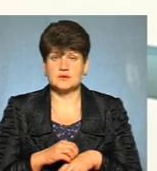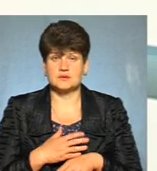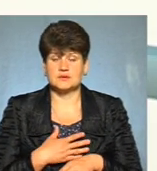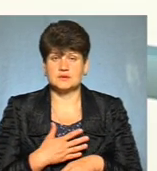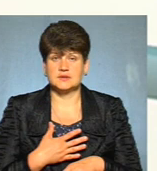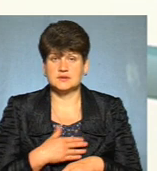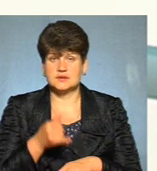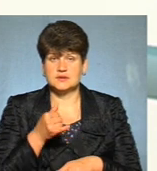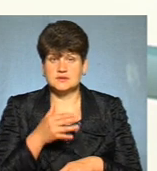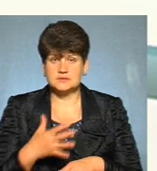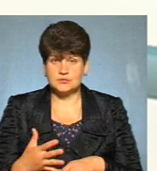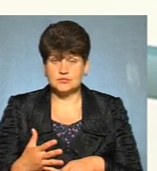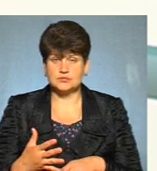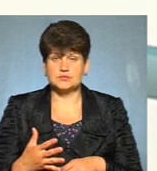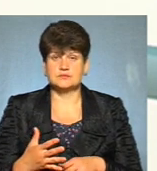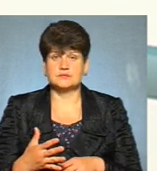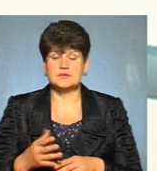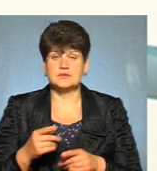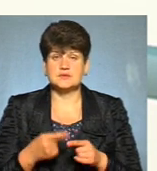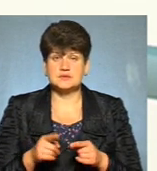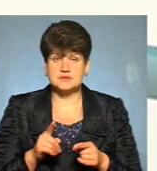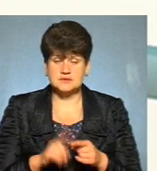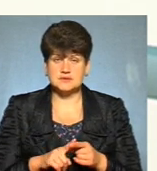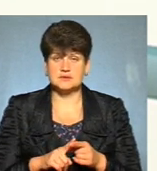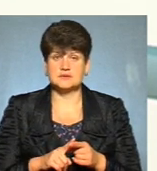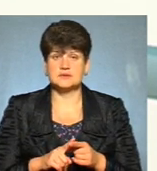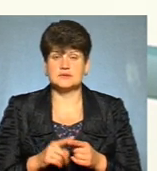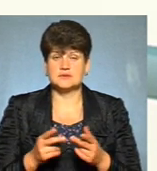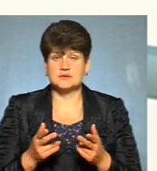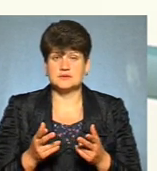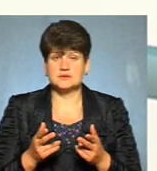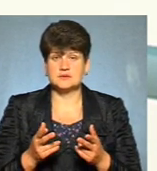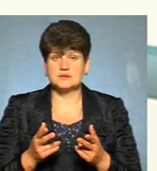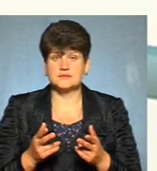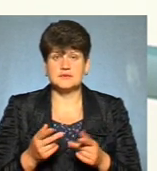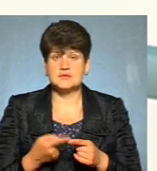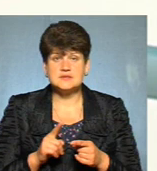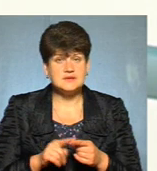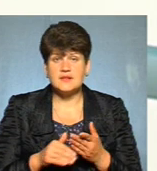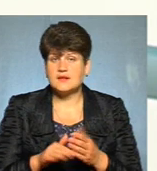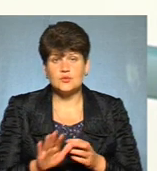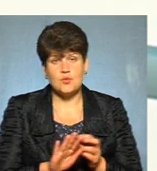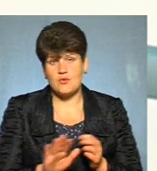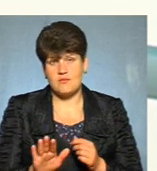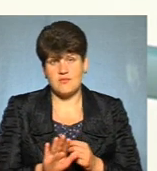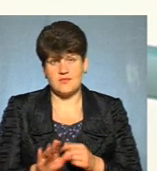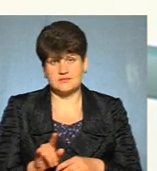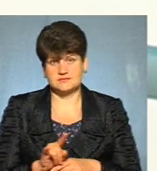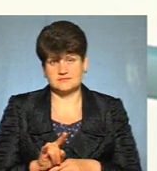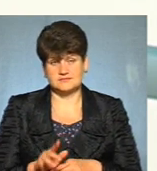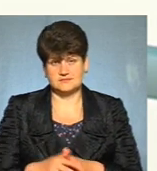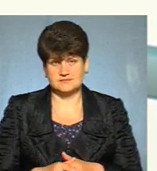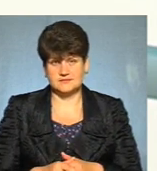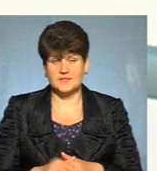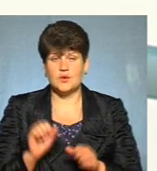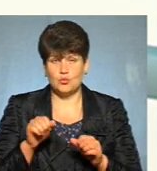Абсолютно. Випробувано на практиці, тому в числі і собою, це не допомагає. А може погіршити стан?